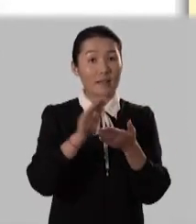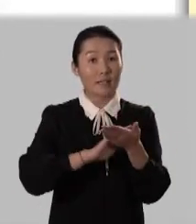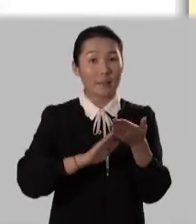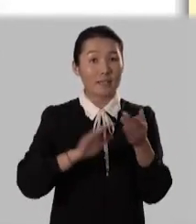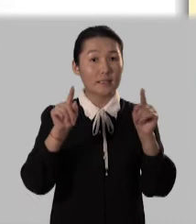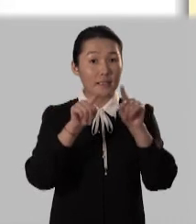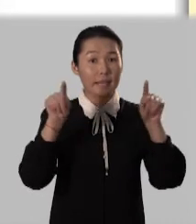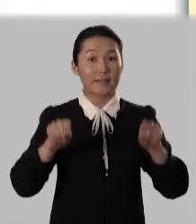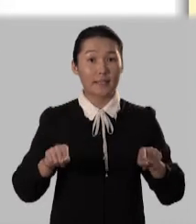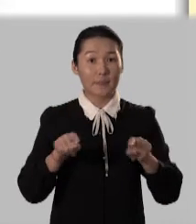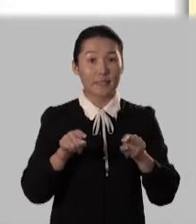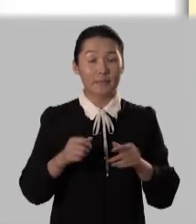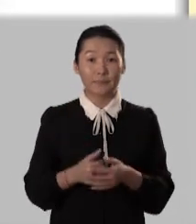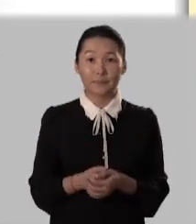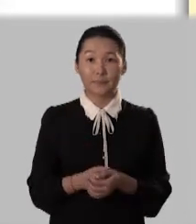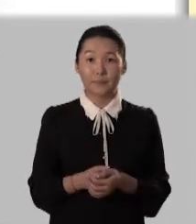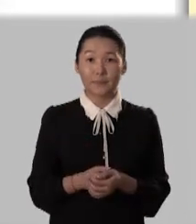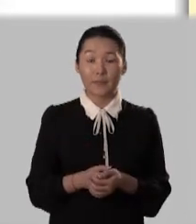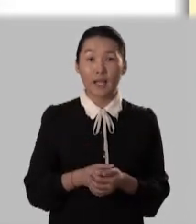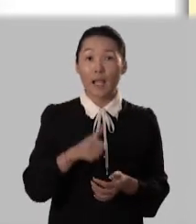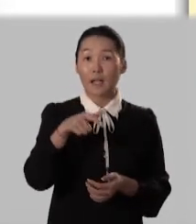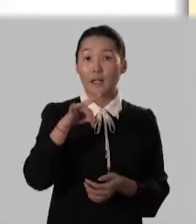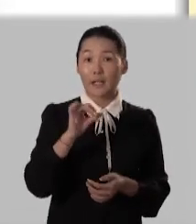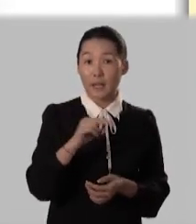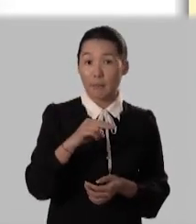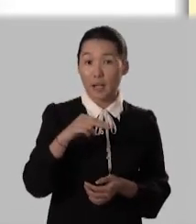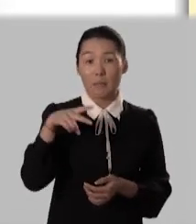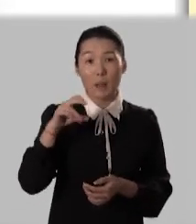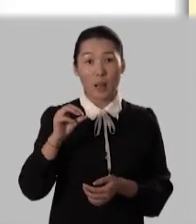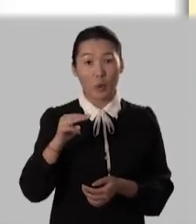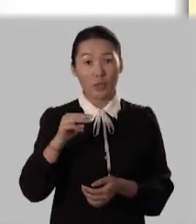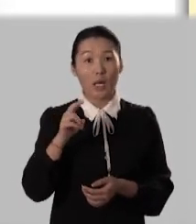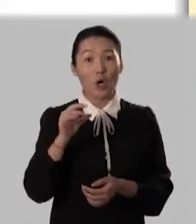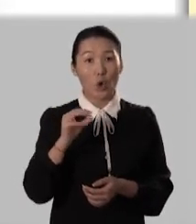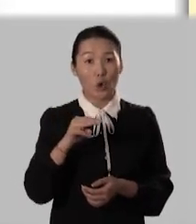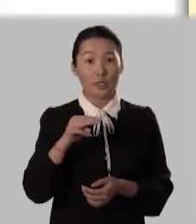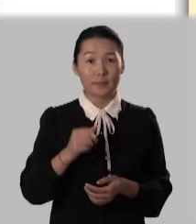транскрипцией гриб плод код